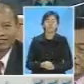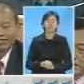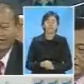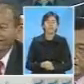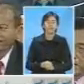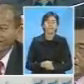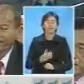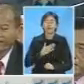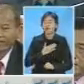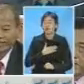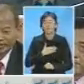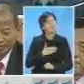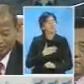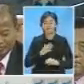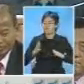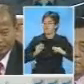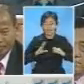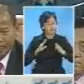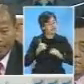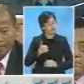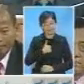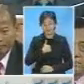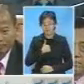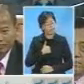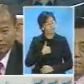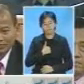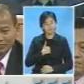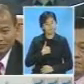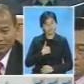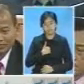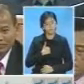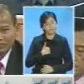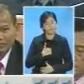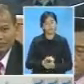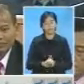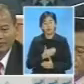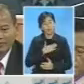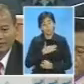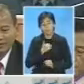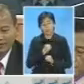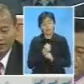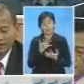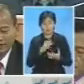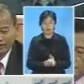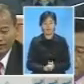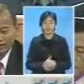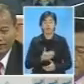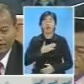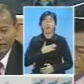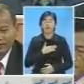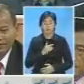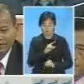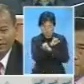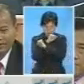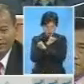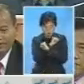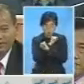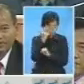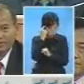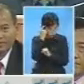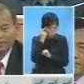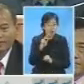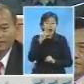ก็ขออนุญาตปฏิเสธนะครับชัดเจนนะครับว่าผมเองนั้นไม่ได้ไปทำอะไรเลยผมเองเป็นคนที่จะปกป้องครับเพราะผมเชื่อว่าน้